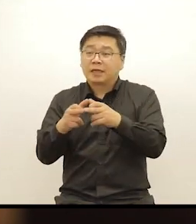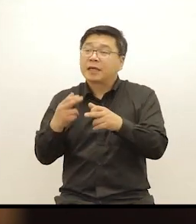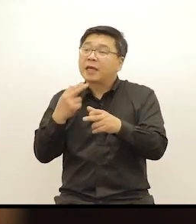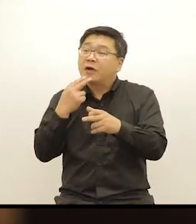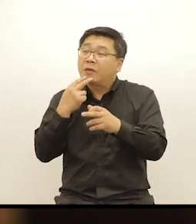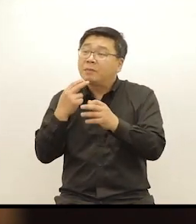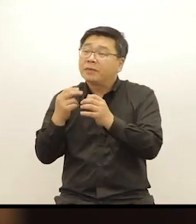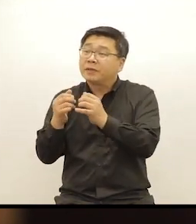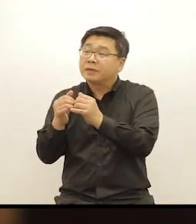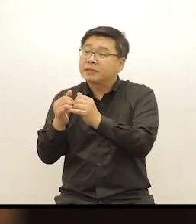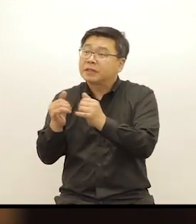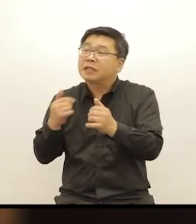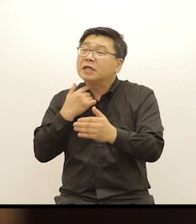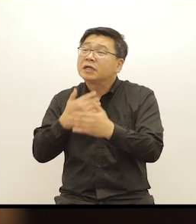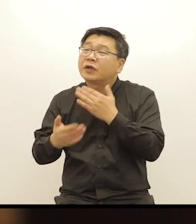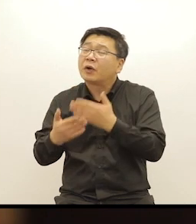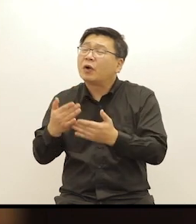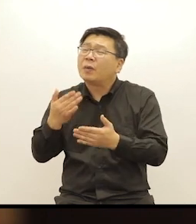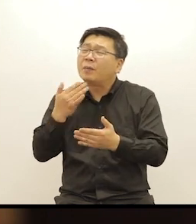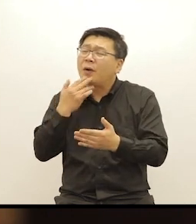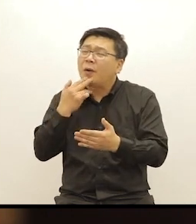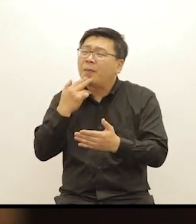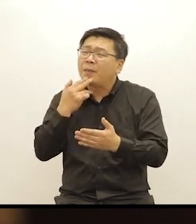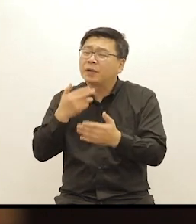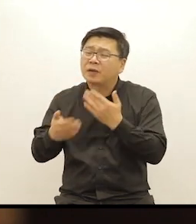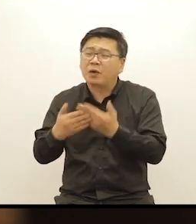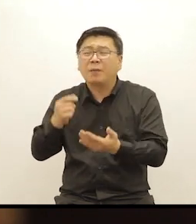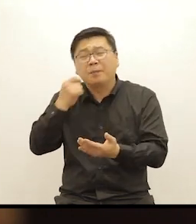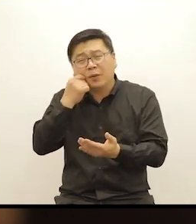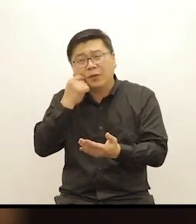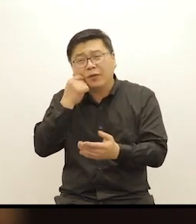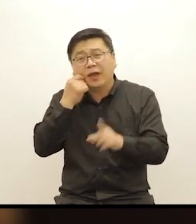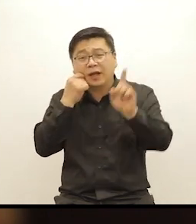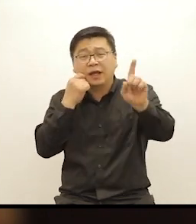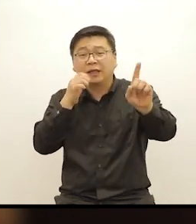비장애인들이 겪지 않는 과정이 하나가 있죠. 그